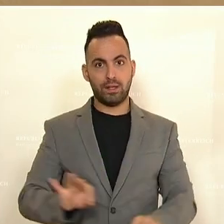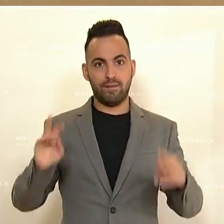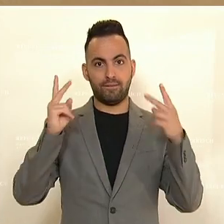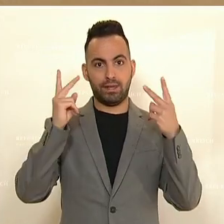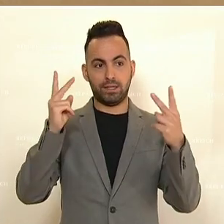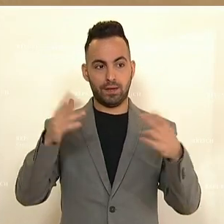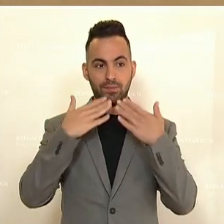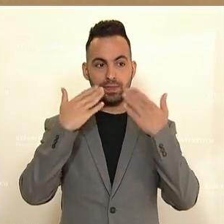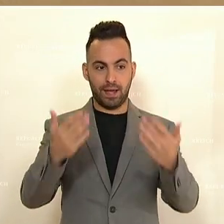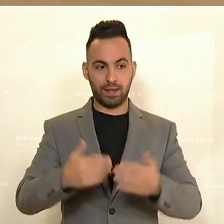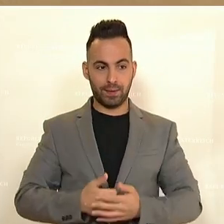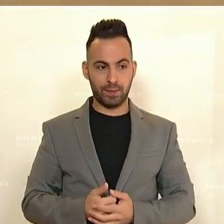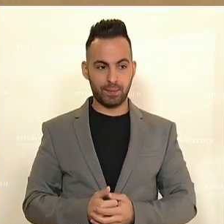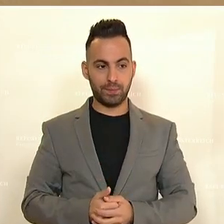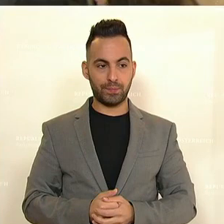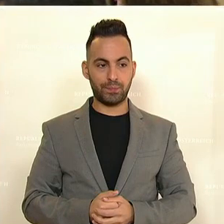Danke.